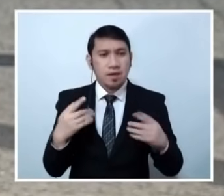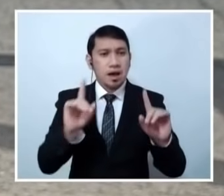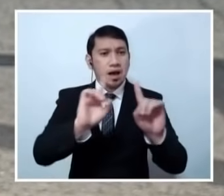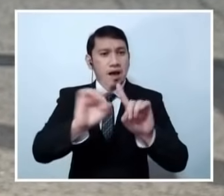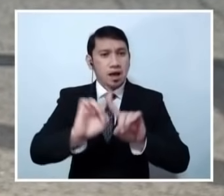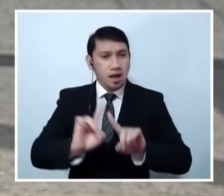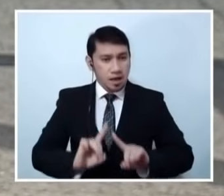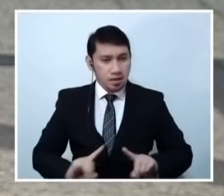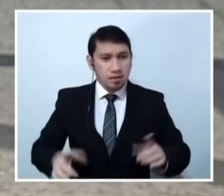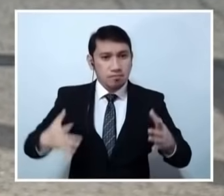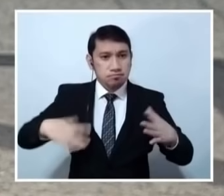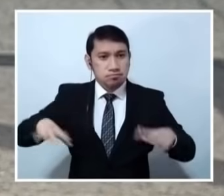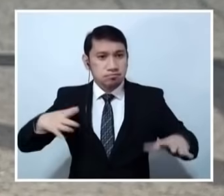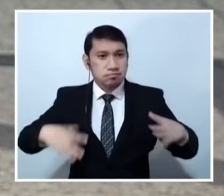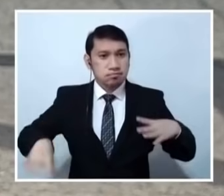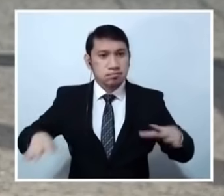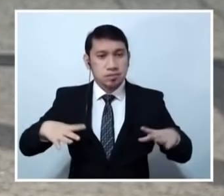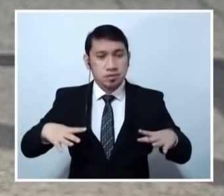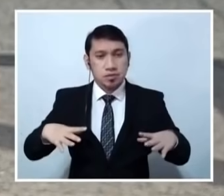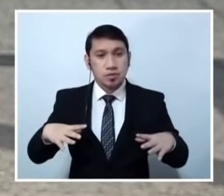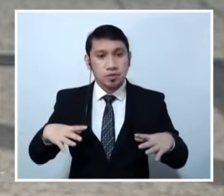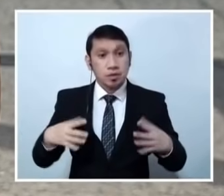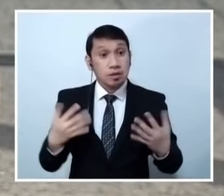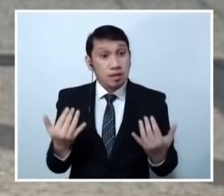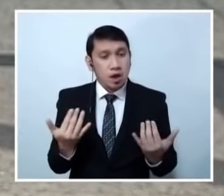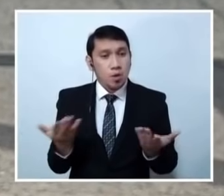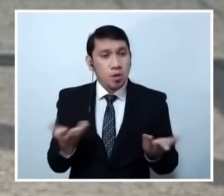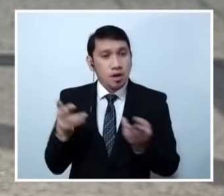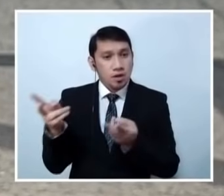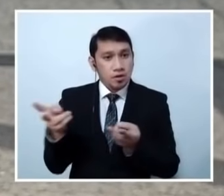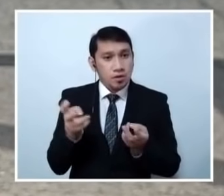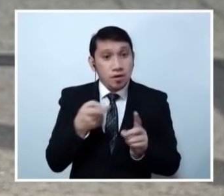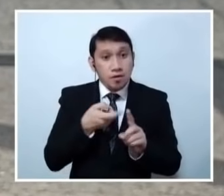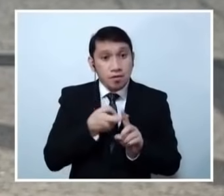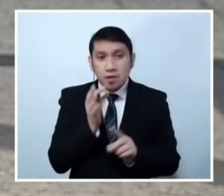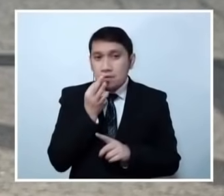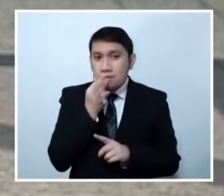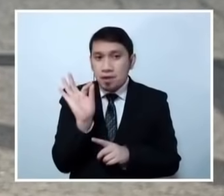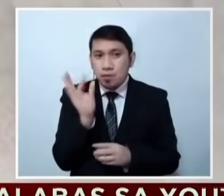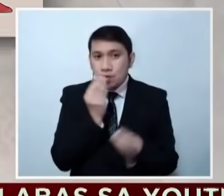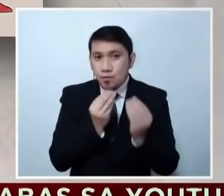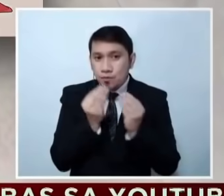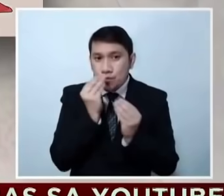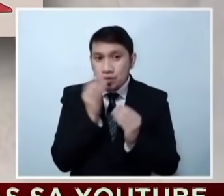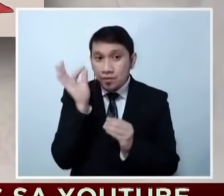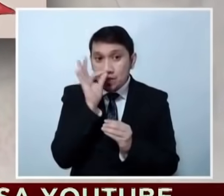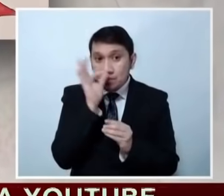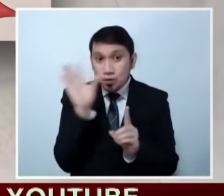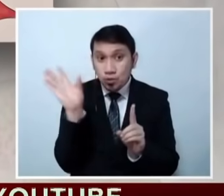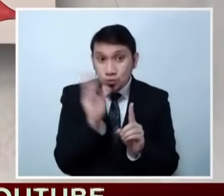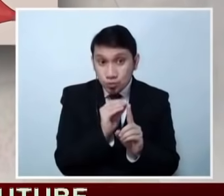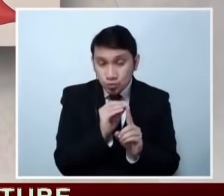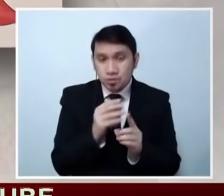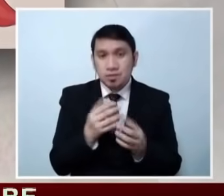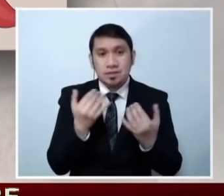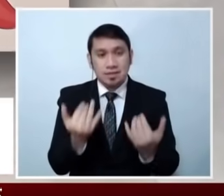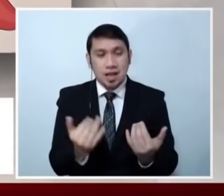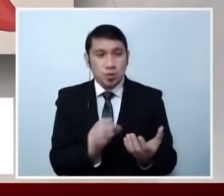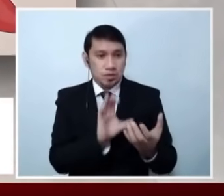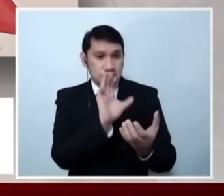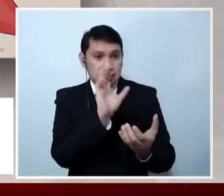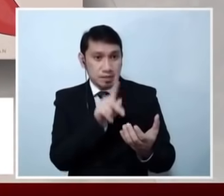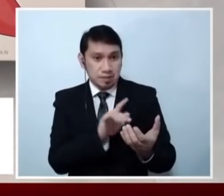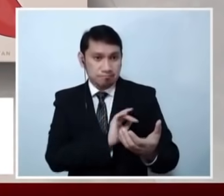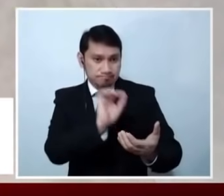ang kanyang iginuhit hango sa mga paboritong ulam ng Pinoy. Gamit ang isang cellphone application, isa